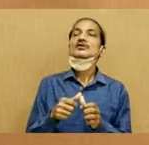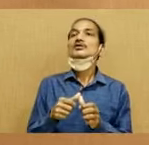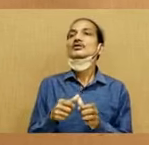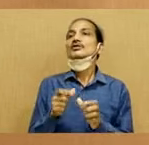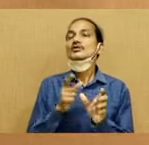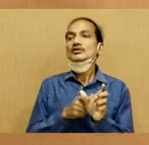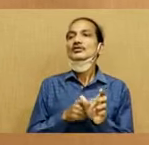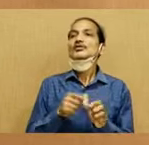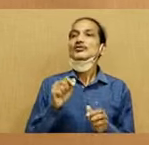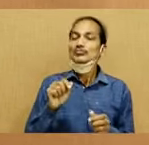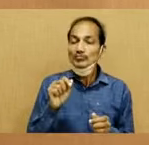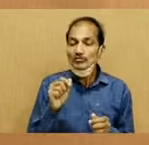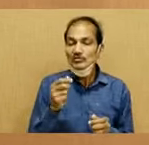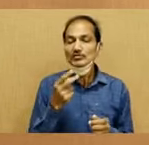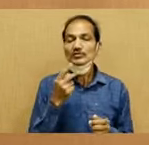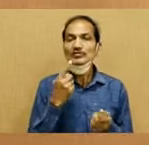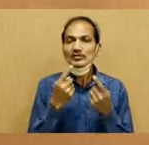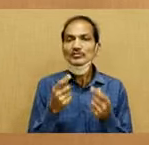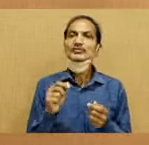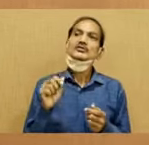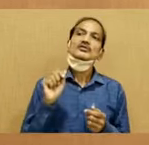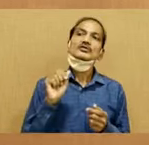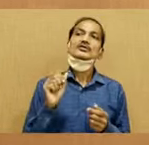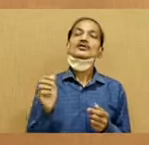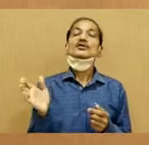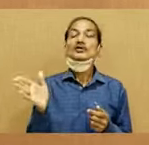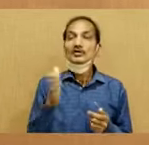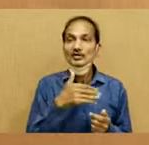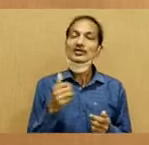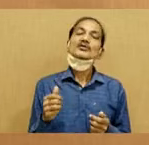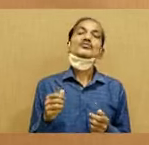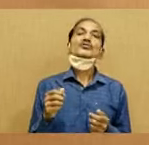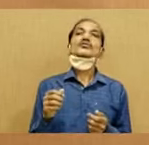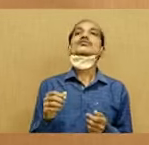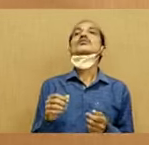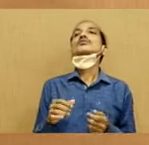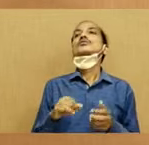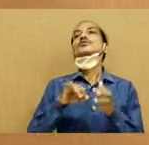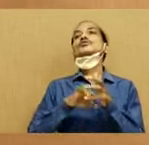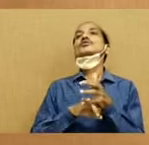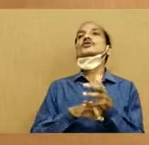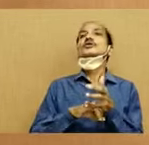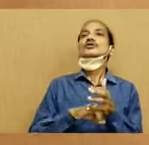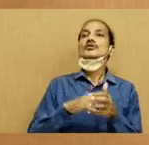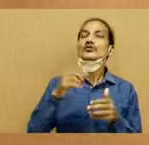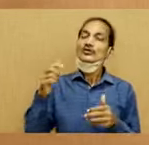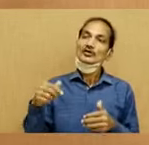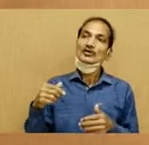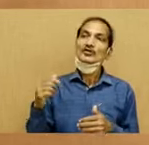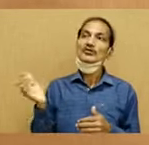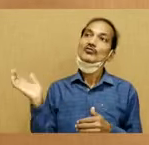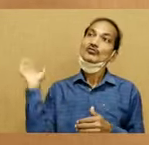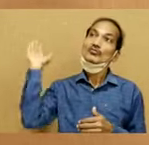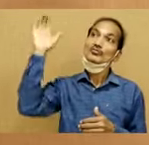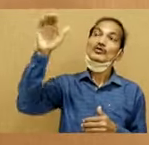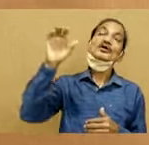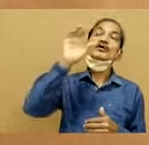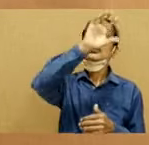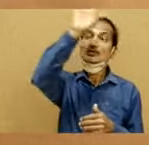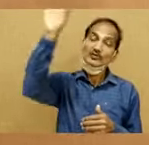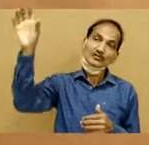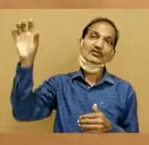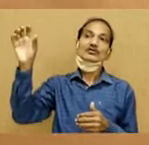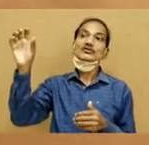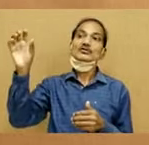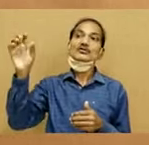ଏବଂ ବାହାର ଦେଶର ଲୋକେ ଆମକୁ ଦେଖି ଅନୁପ୍ରାଣିତ ହେଉଛନ୍ତି, ଆମର କ୍ରେଡିଟ୍ ନେବାର ସମୟ ଆସିନି